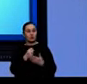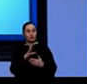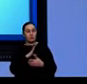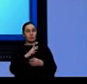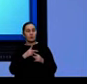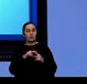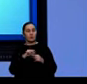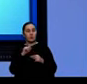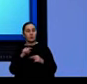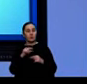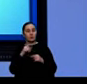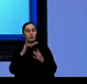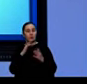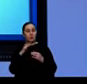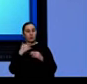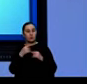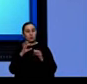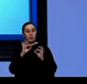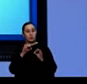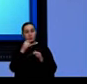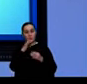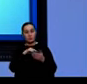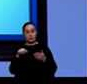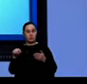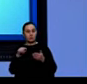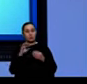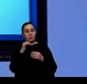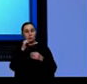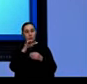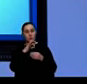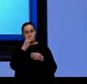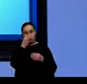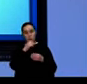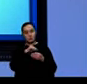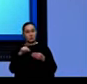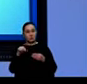Белгіләдіңіз ма? Енді олар арқалы тоғыры чызық өткізін.